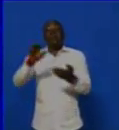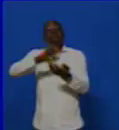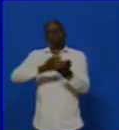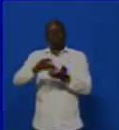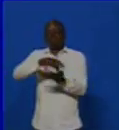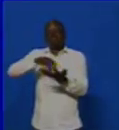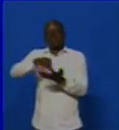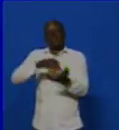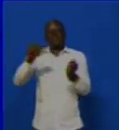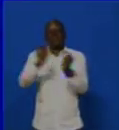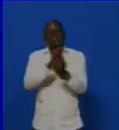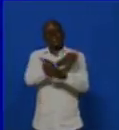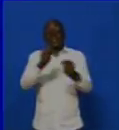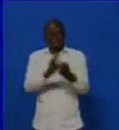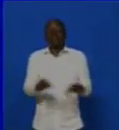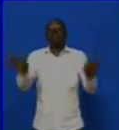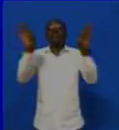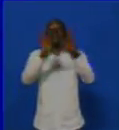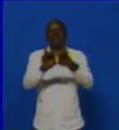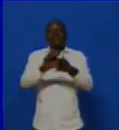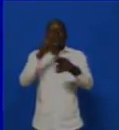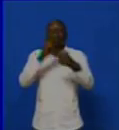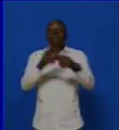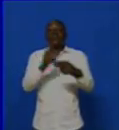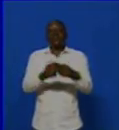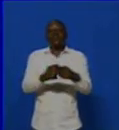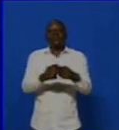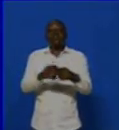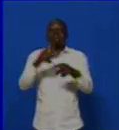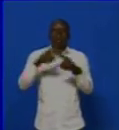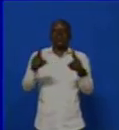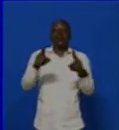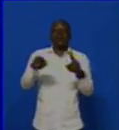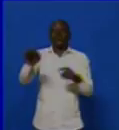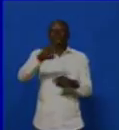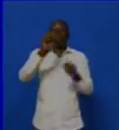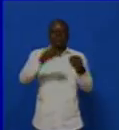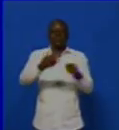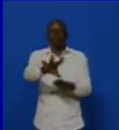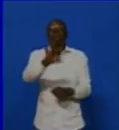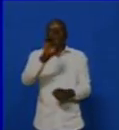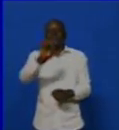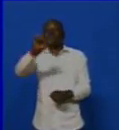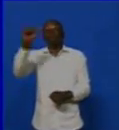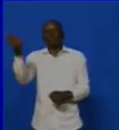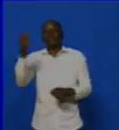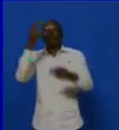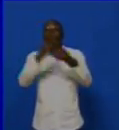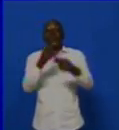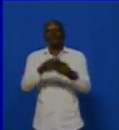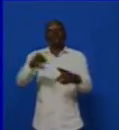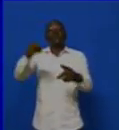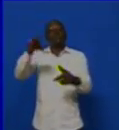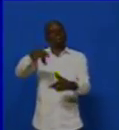qui s'appelle généralement Atripla, mais vous pouvez trouver d'autres noms de spécialité.